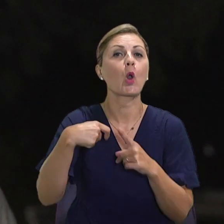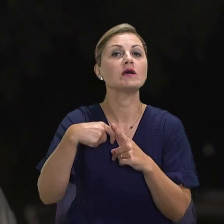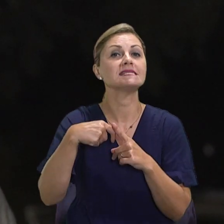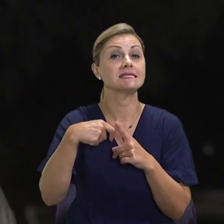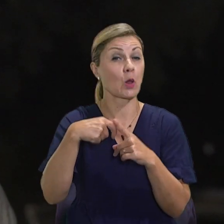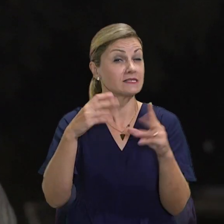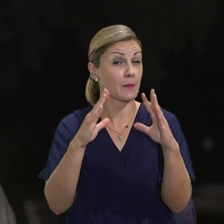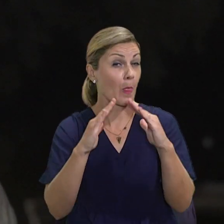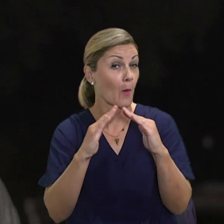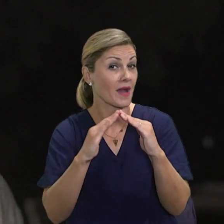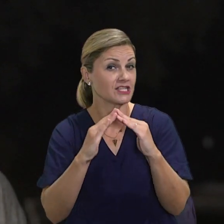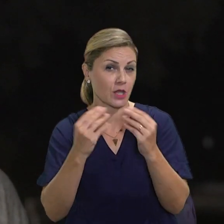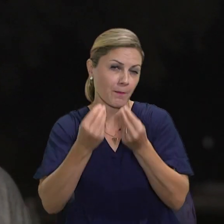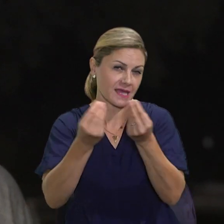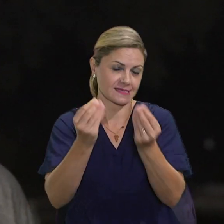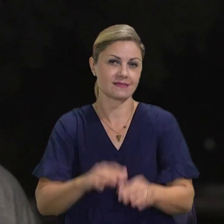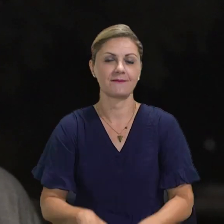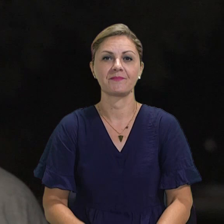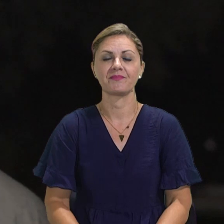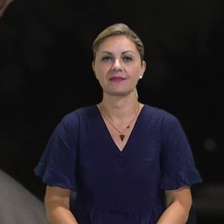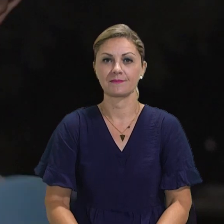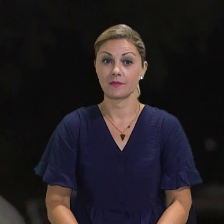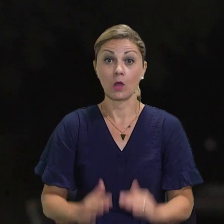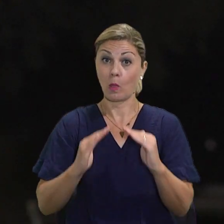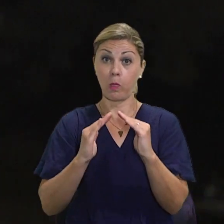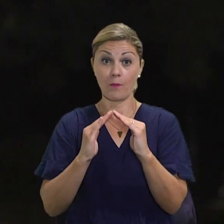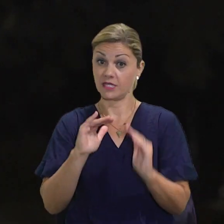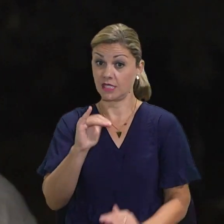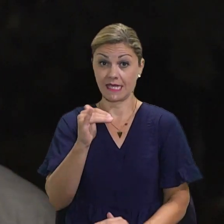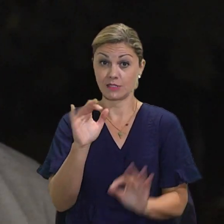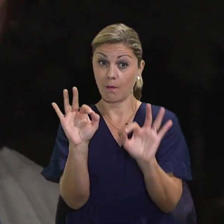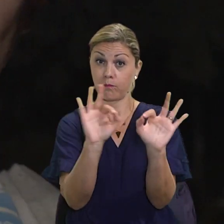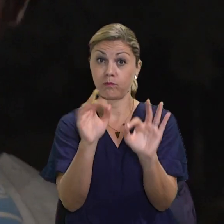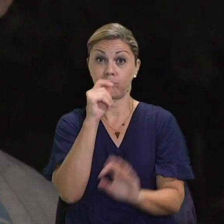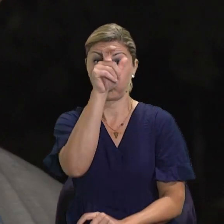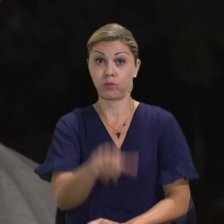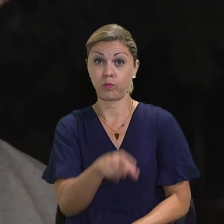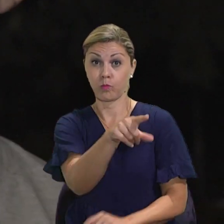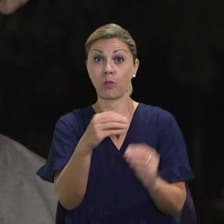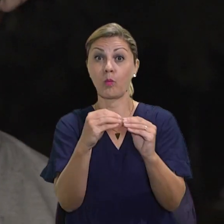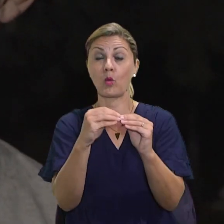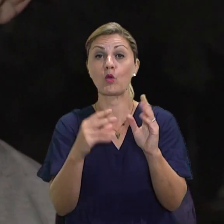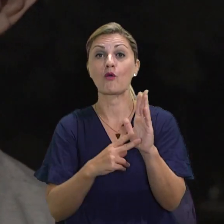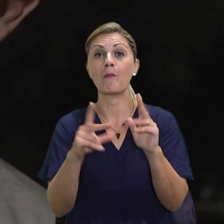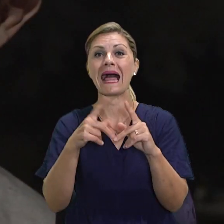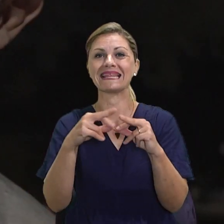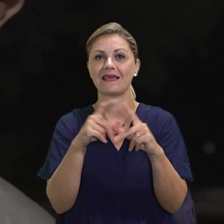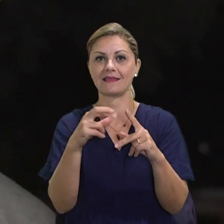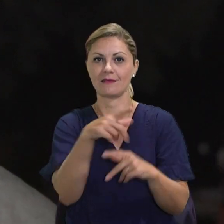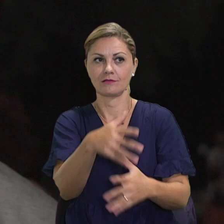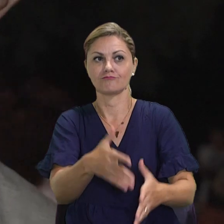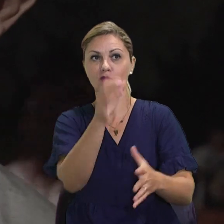jesu li kozice domaće? Recite nam malo više o tom, jel? Pa domaće jesu, priprema i Bukurov Mladen, ona je